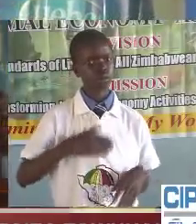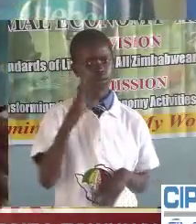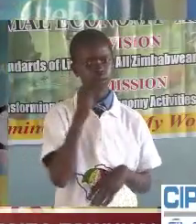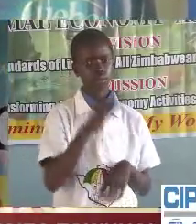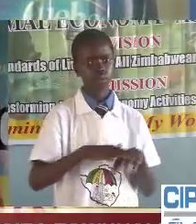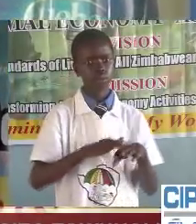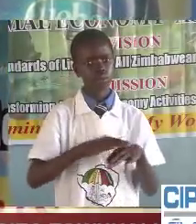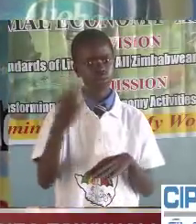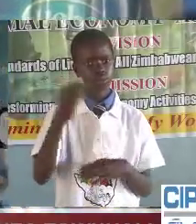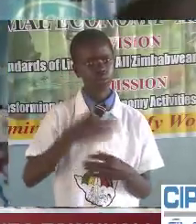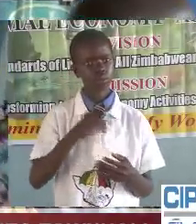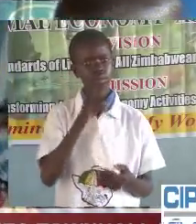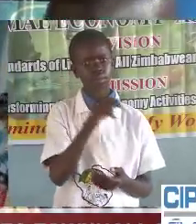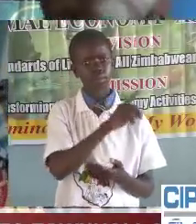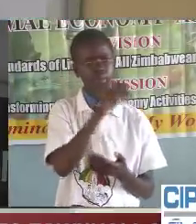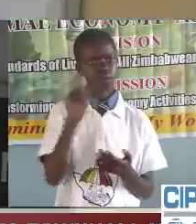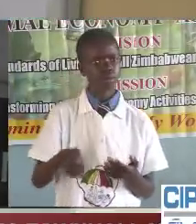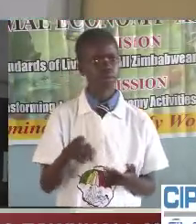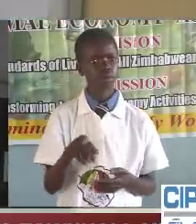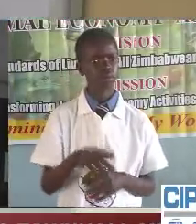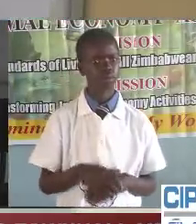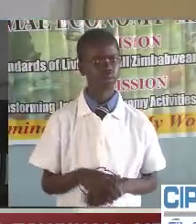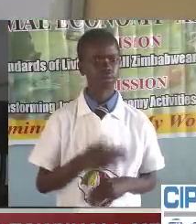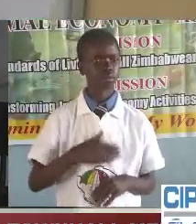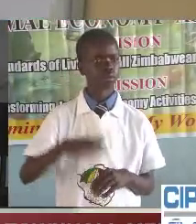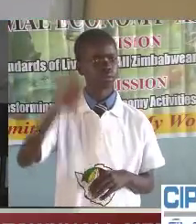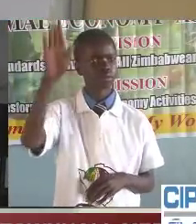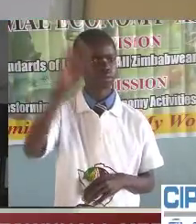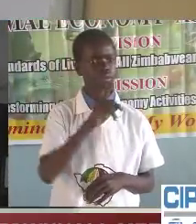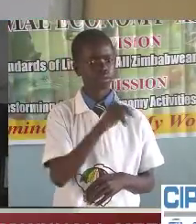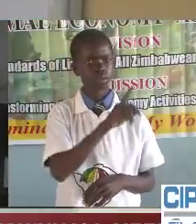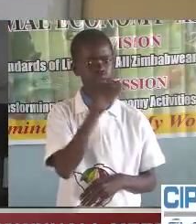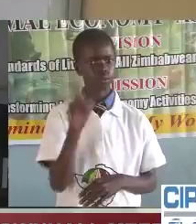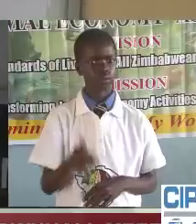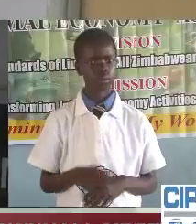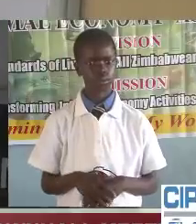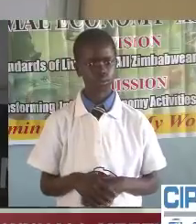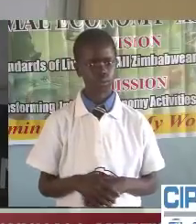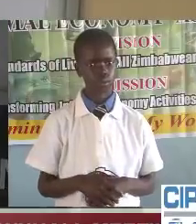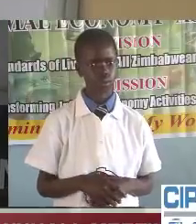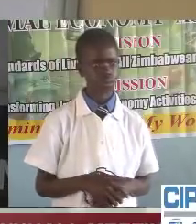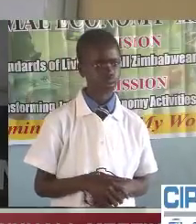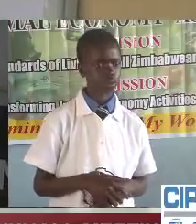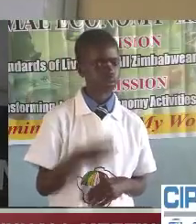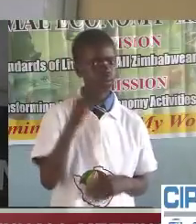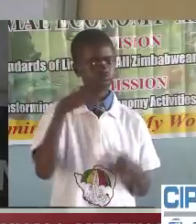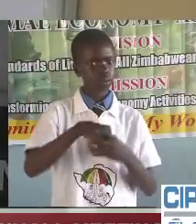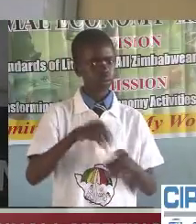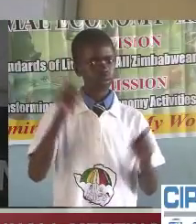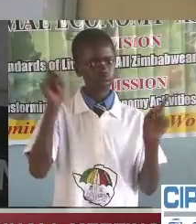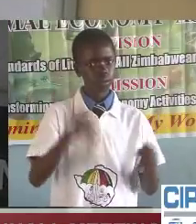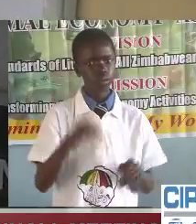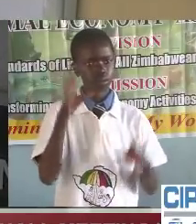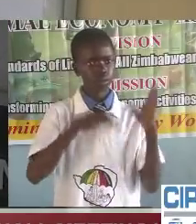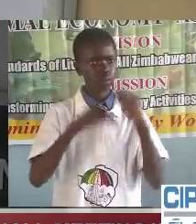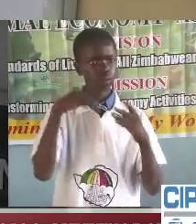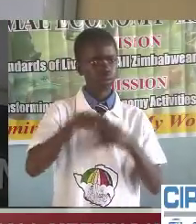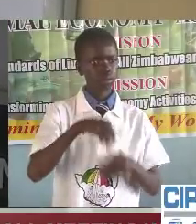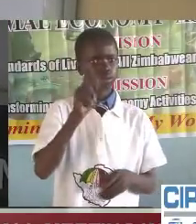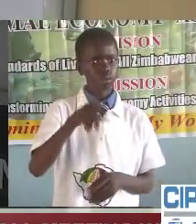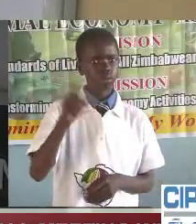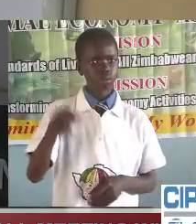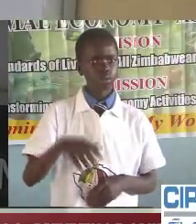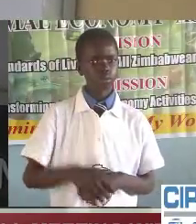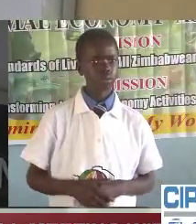mopindura kamwe chete saka ndinokumbira kuti musimudze maoko vaya vachamhanya nechekutaurisa ibvai matosumuka